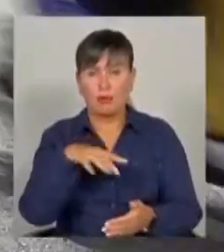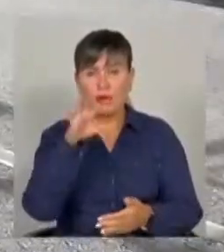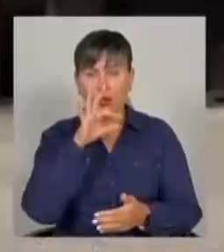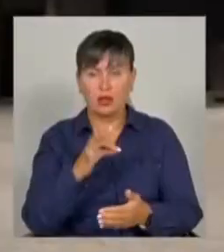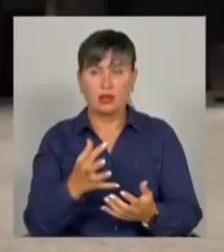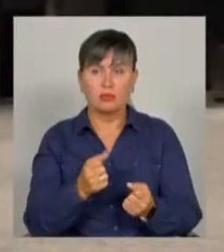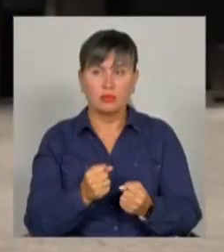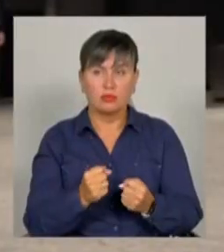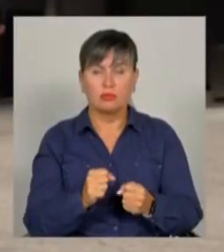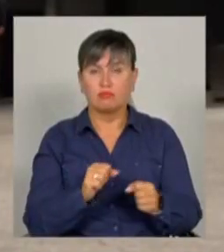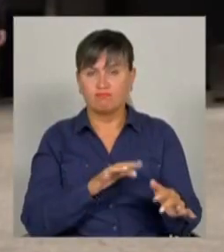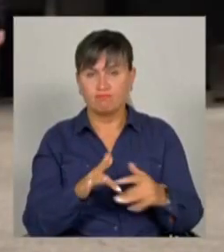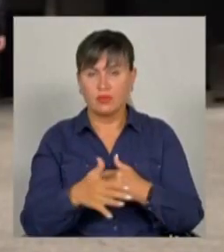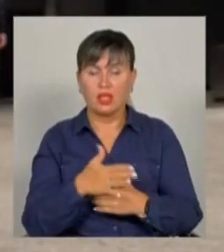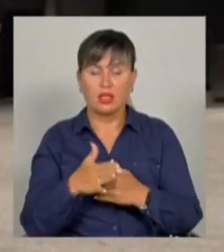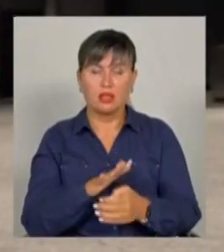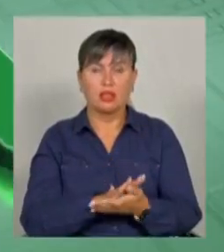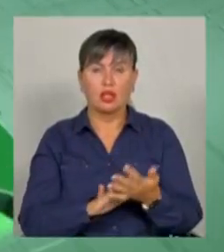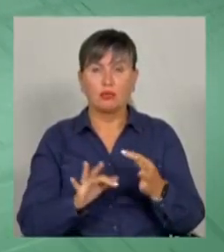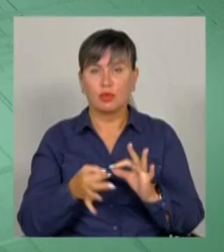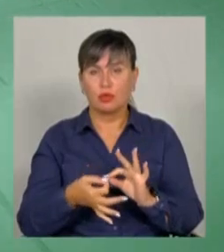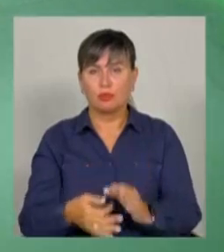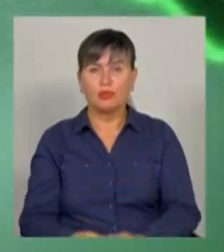предпринимают особые меры. Рустам Аралбаев продолжит.